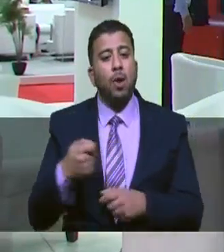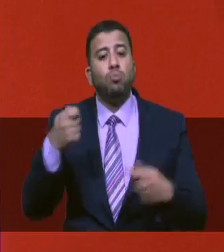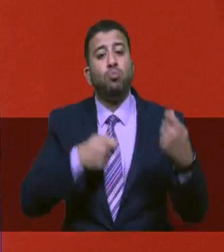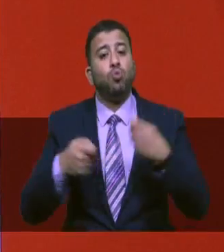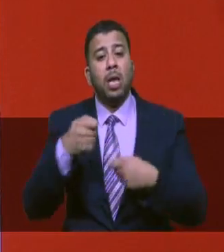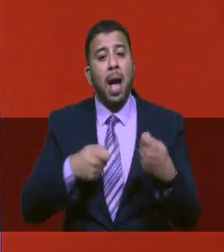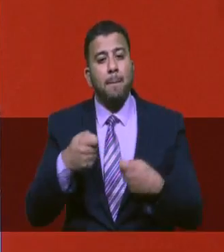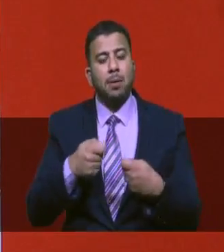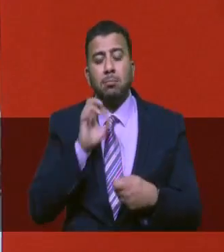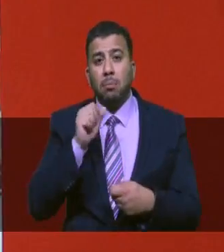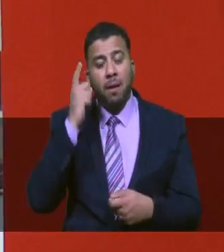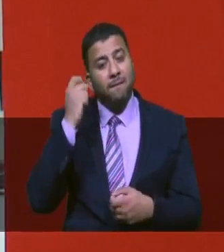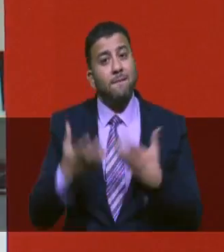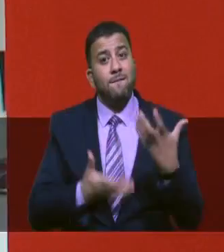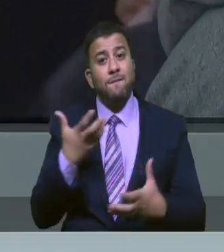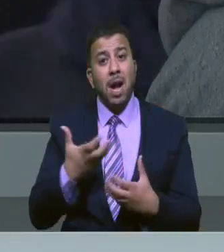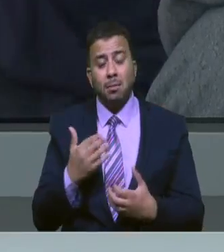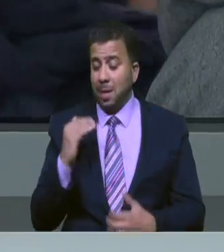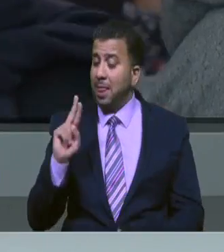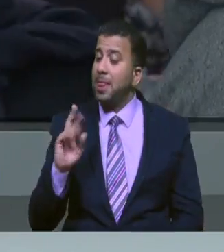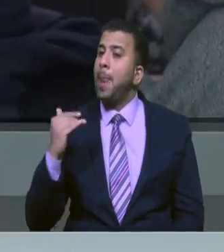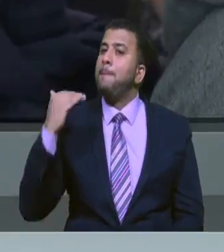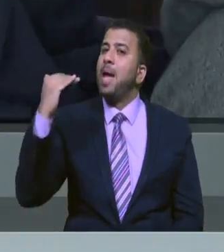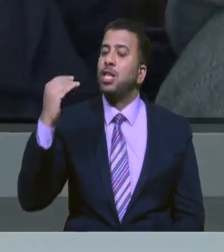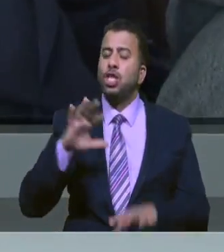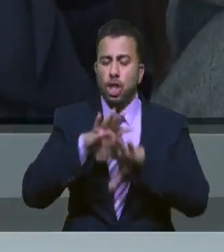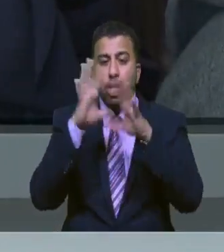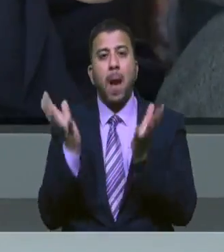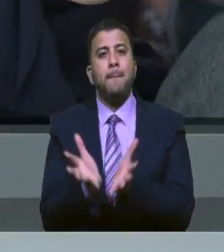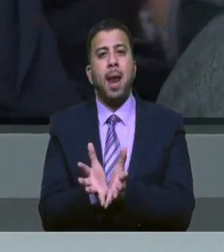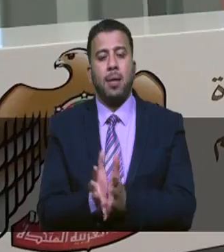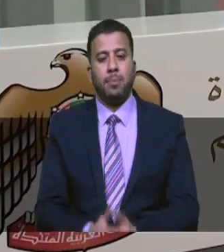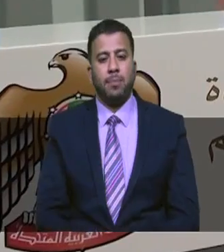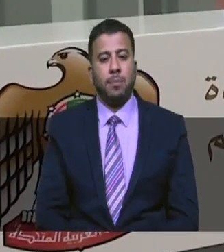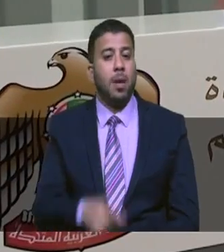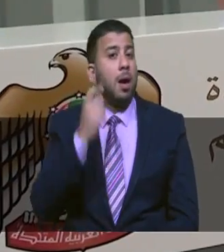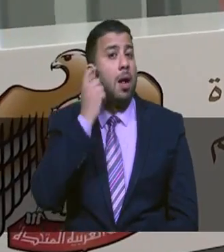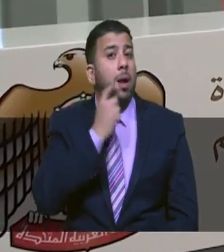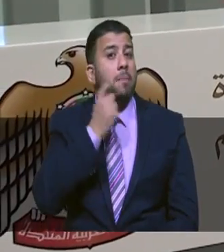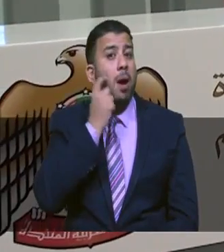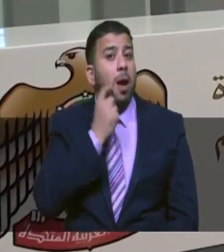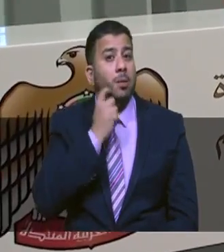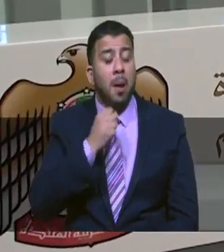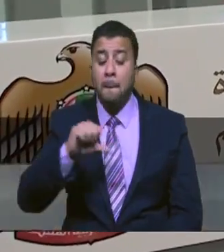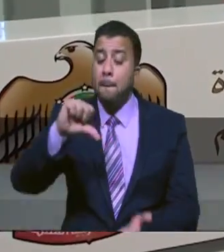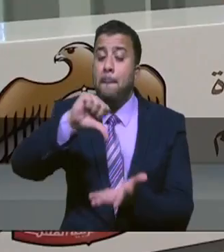والمساهمة بفاعلية في مسيرة التنمية الشاملة. الإمارات بشكل عام أصبحت هي